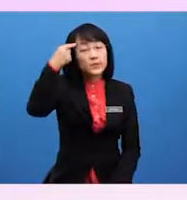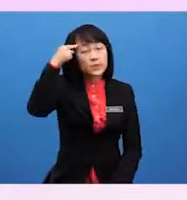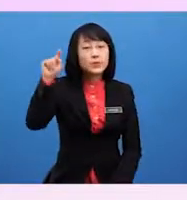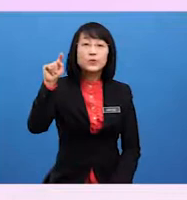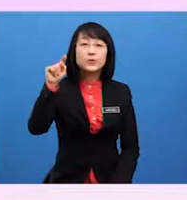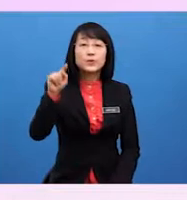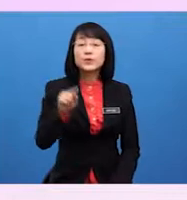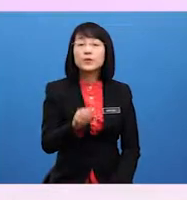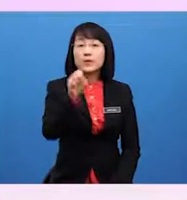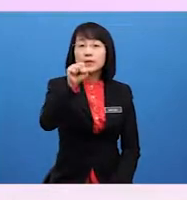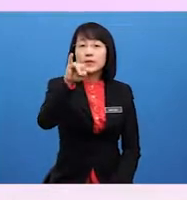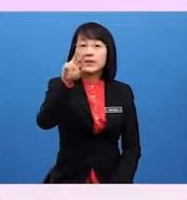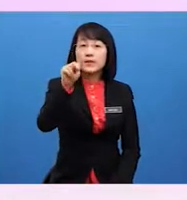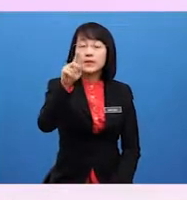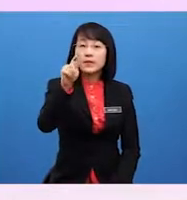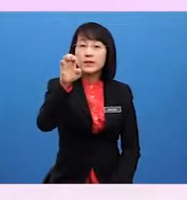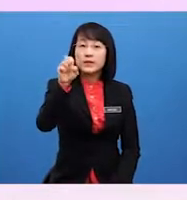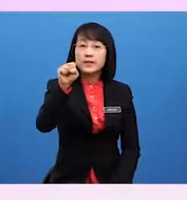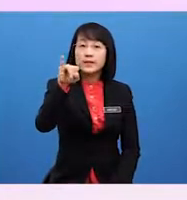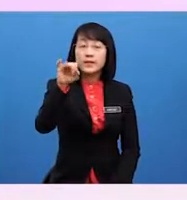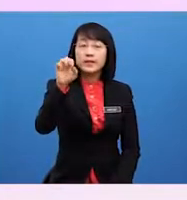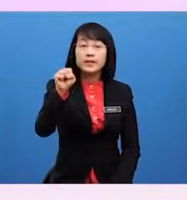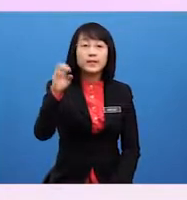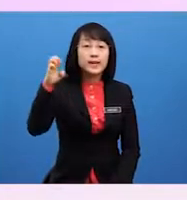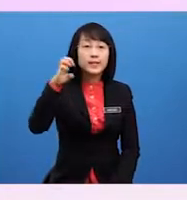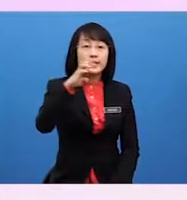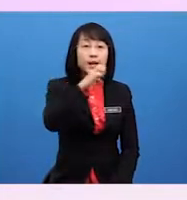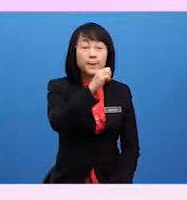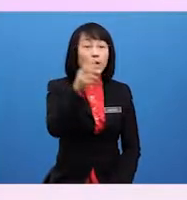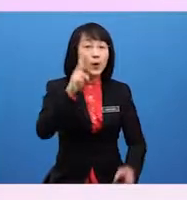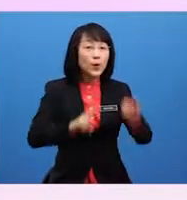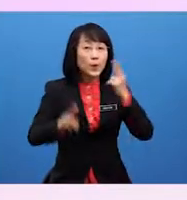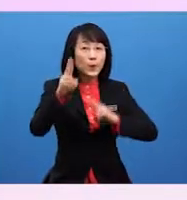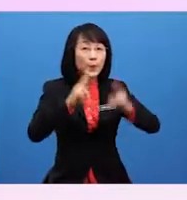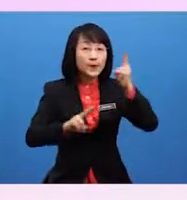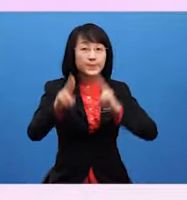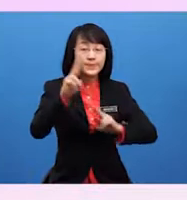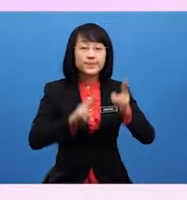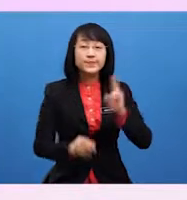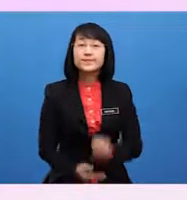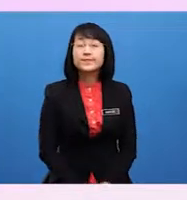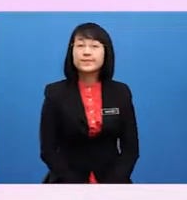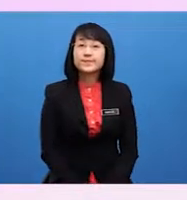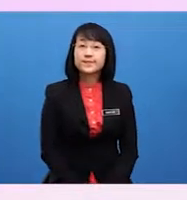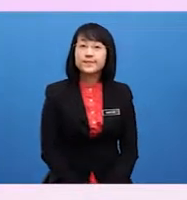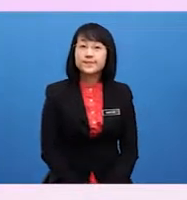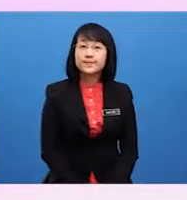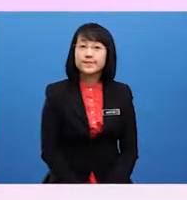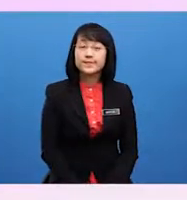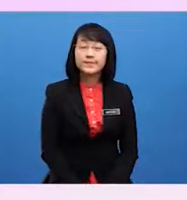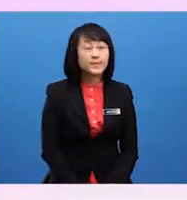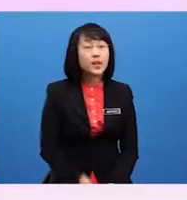hormon dan antibodi dalam tubuh. Antara makanan yang mengandungi protein ialah